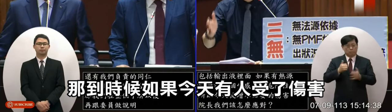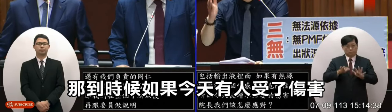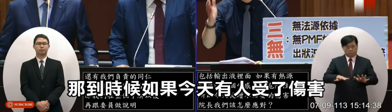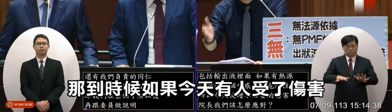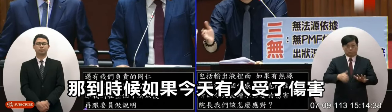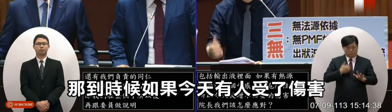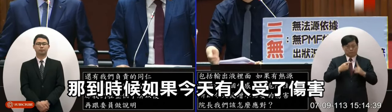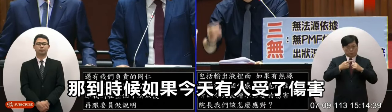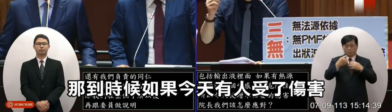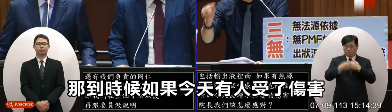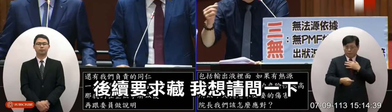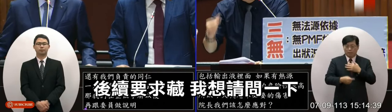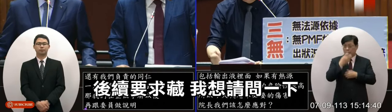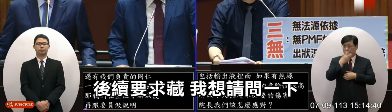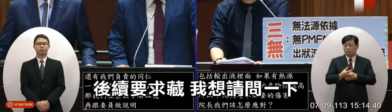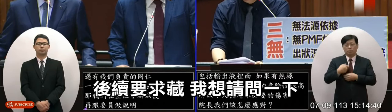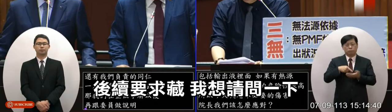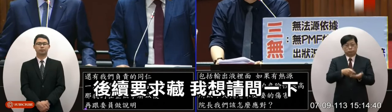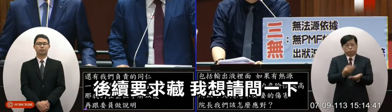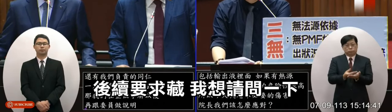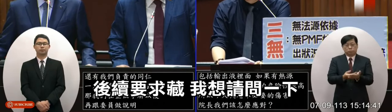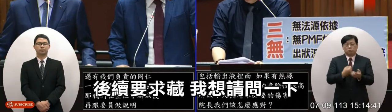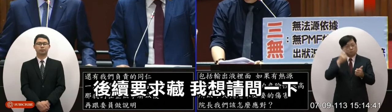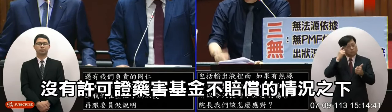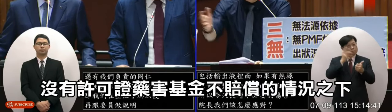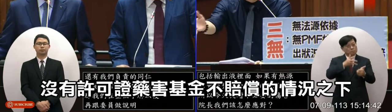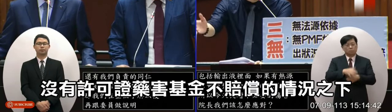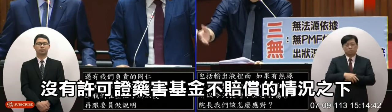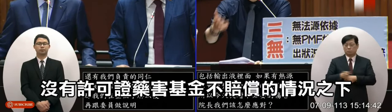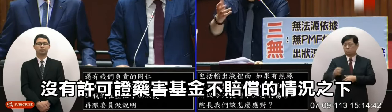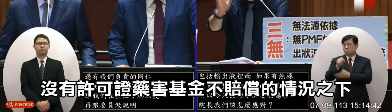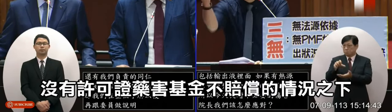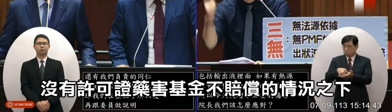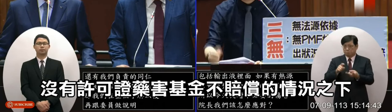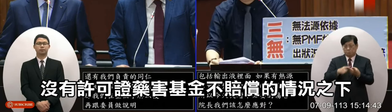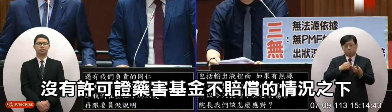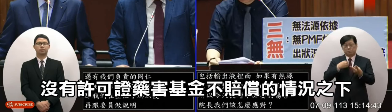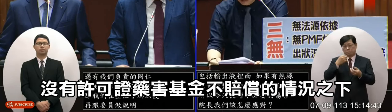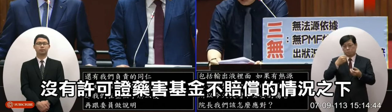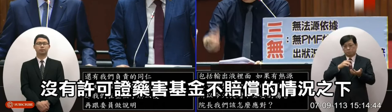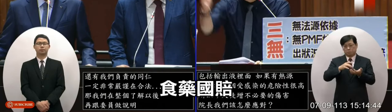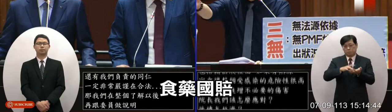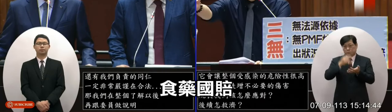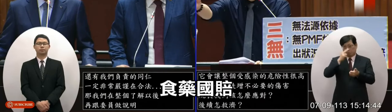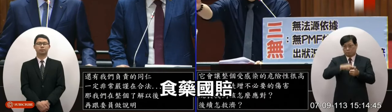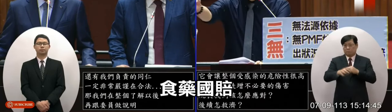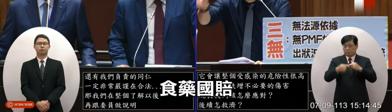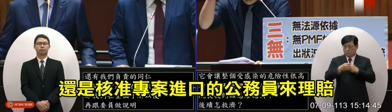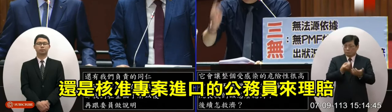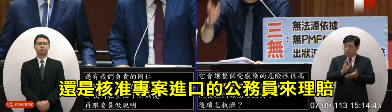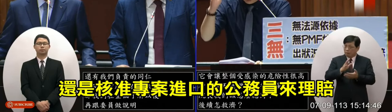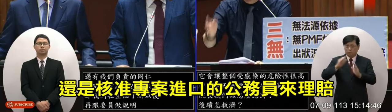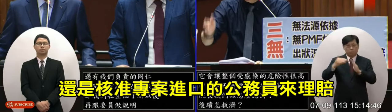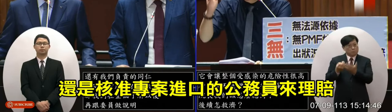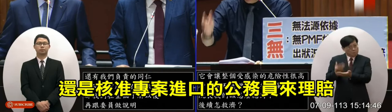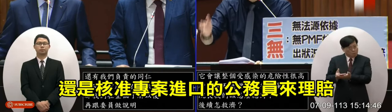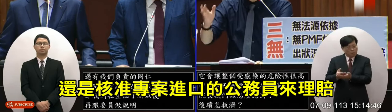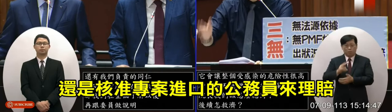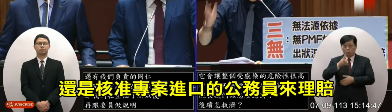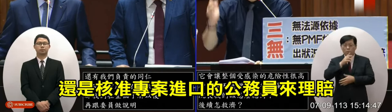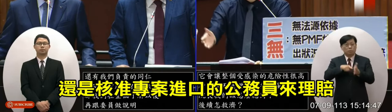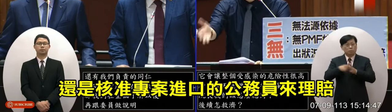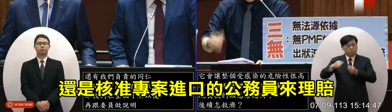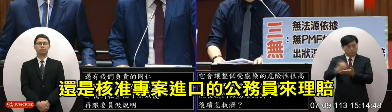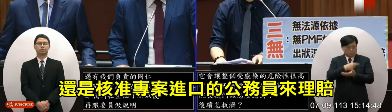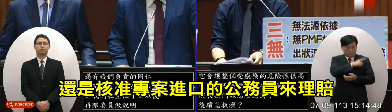天有人受了伤害，后续要求偿，我想请问一下，没有许可证、药害基金不赔偿的情况之下，是要国赔还是核准专案